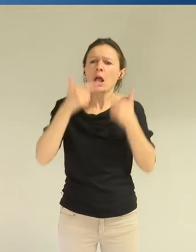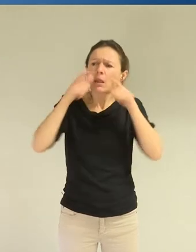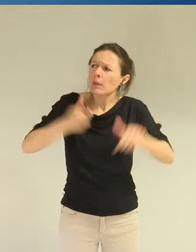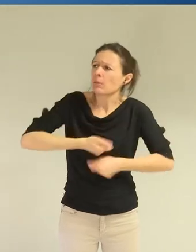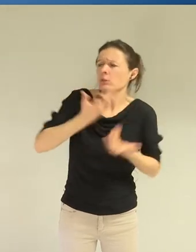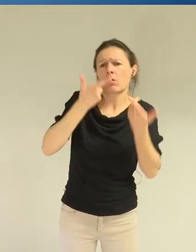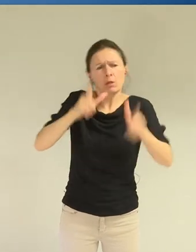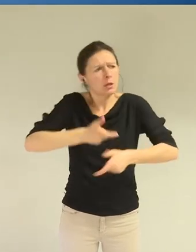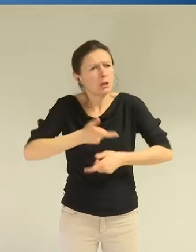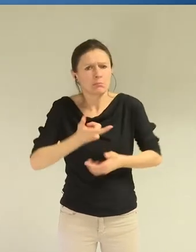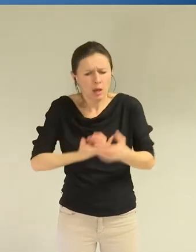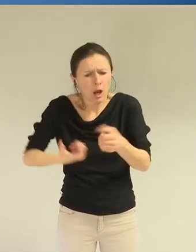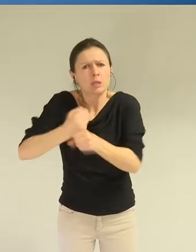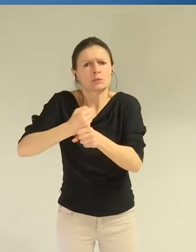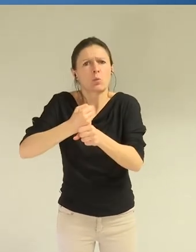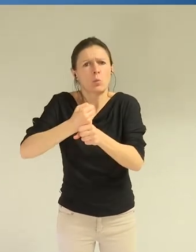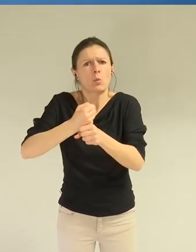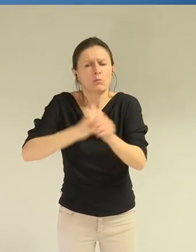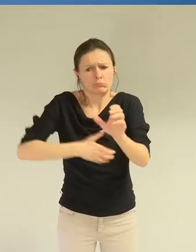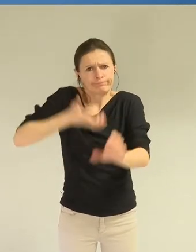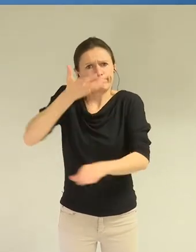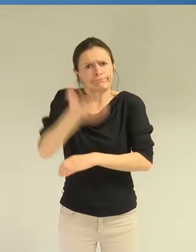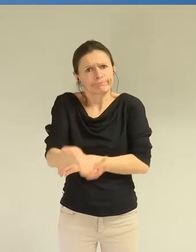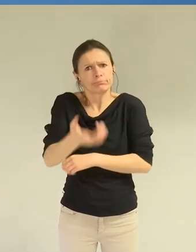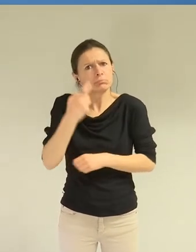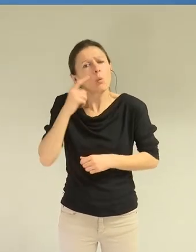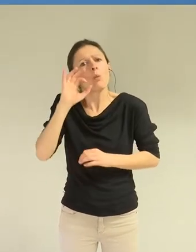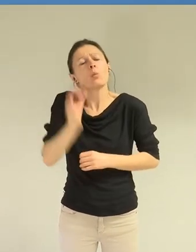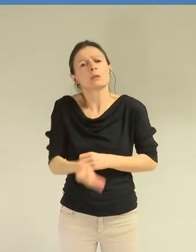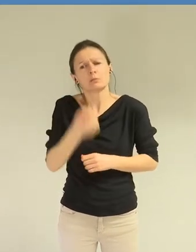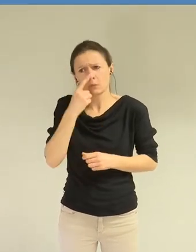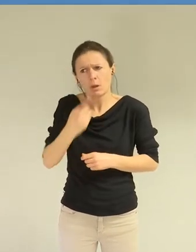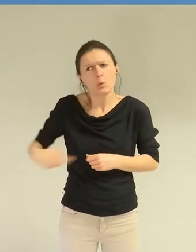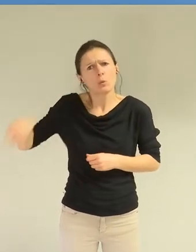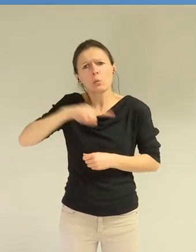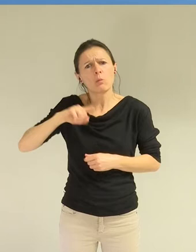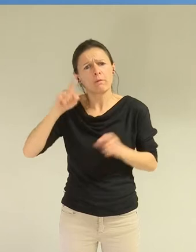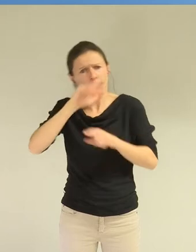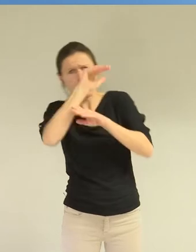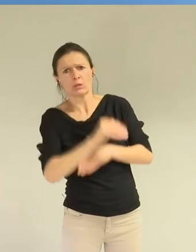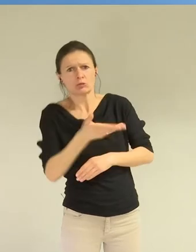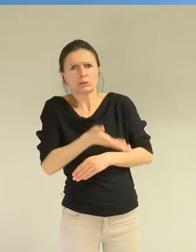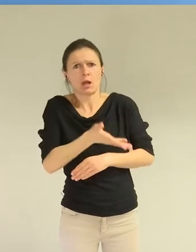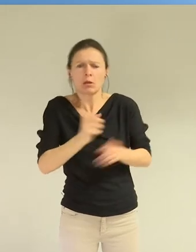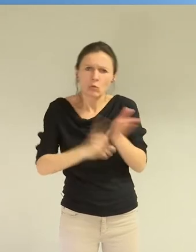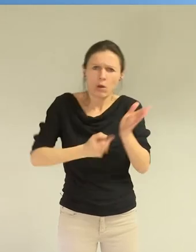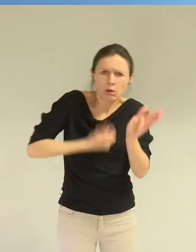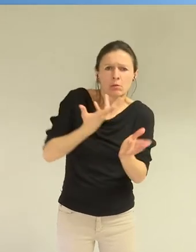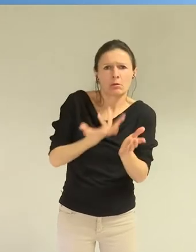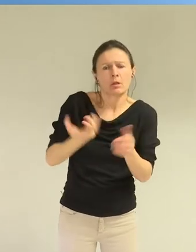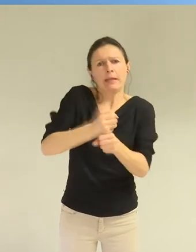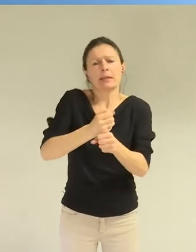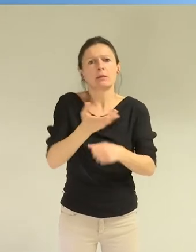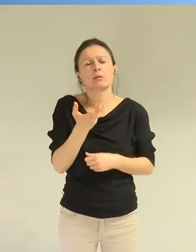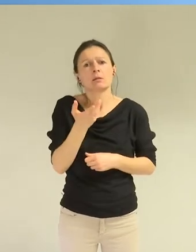création je crois qu'ils devraient être protégés par toutes et tous ici quel que soit notre orientation partisane car il s'agit du patrimoine commun